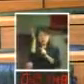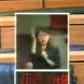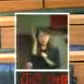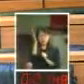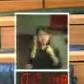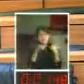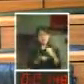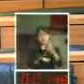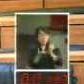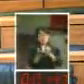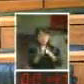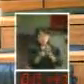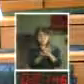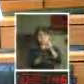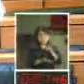328เครื่อง